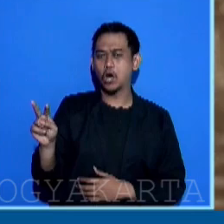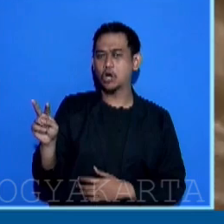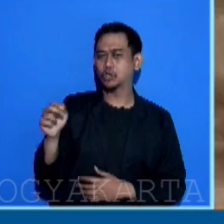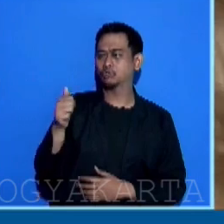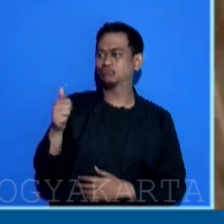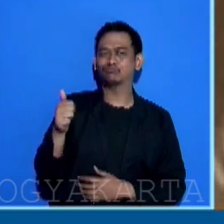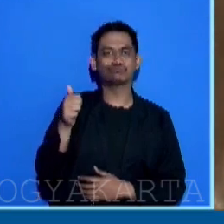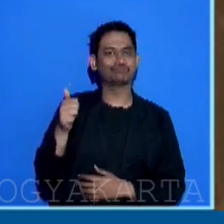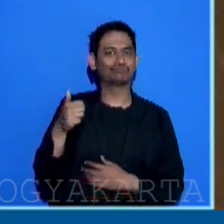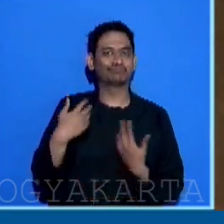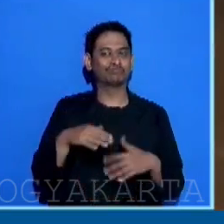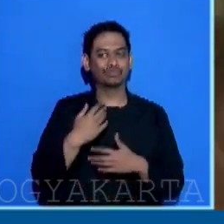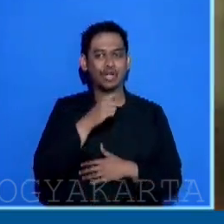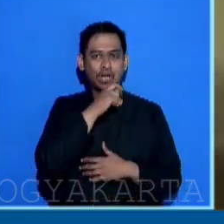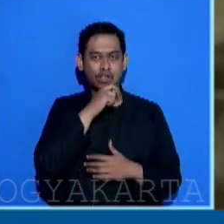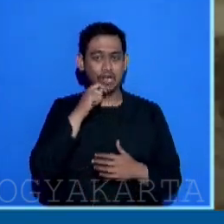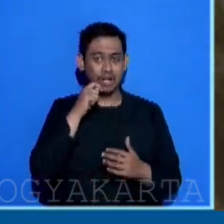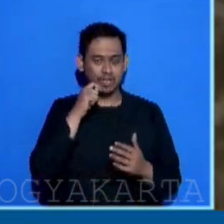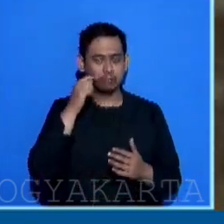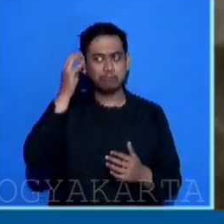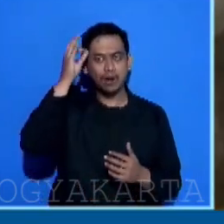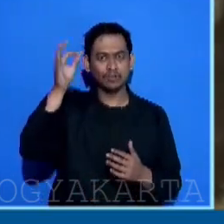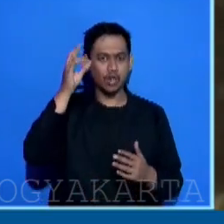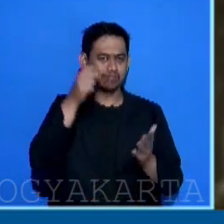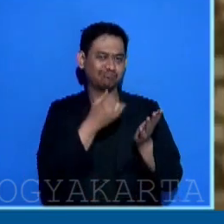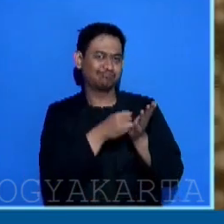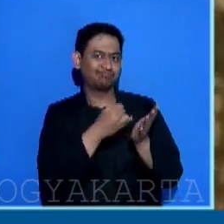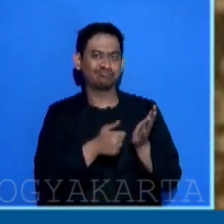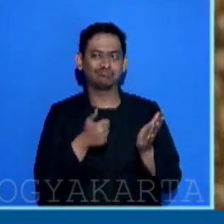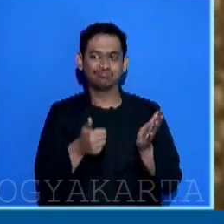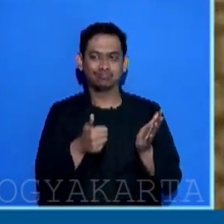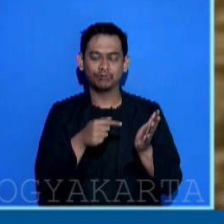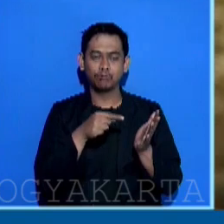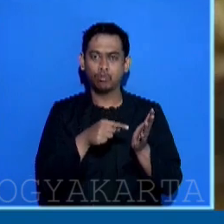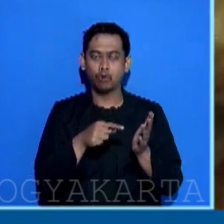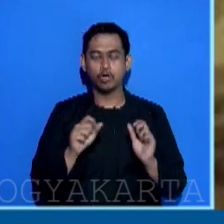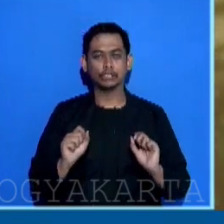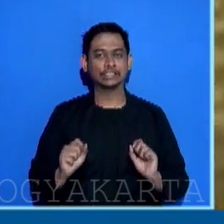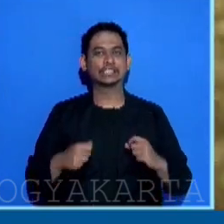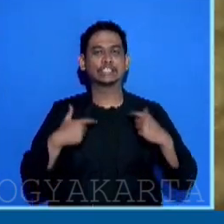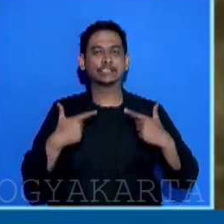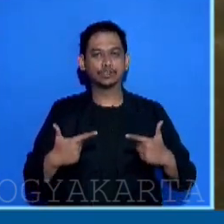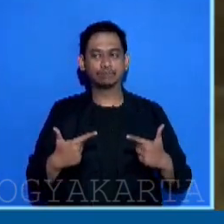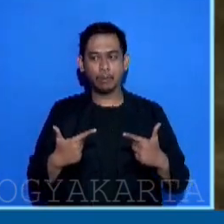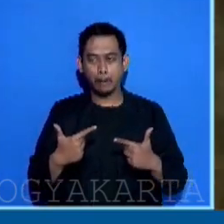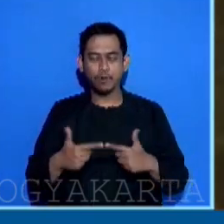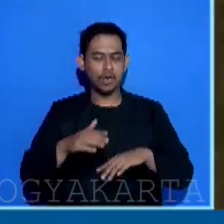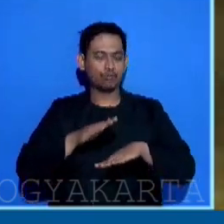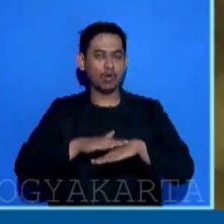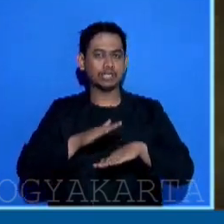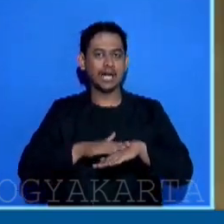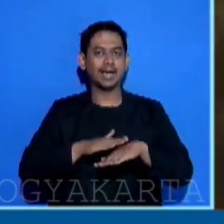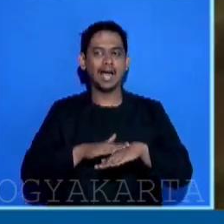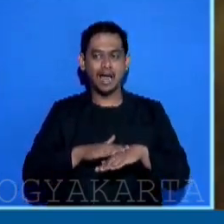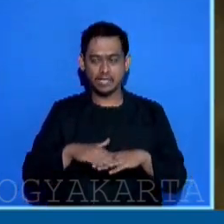bobot ingkang saged dipadosaken Minang k bengg ing sbeting Gesang ing Payan Agung bobot filosofis kasebat ing